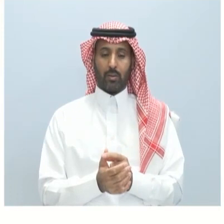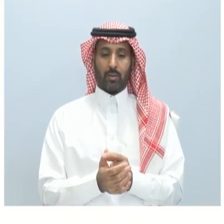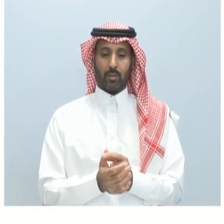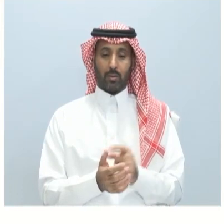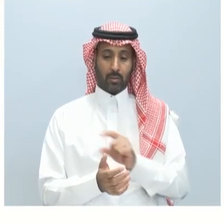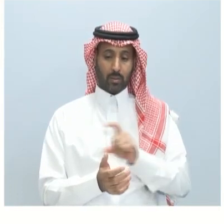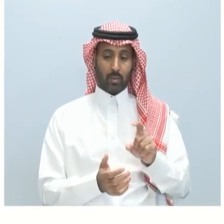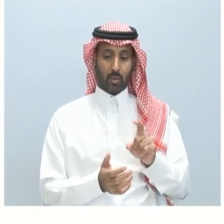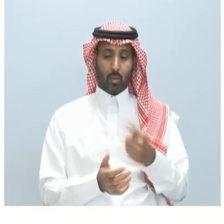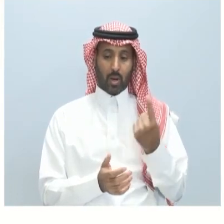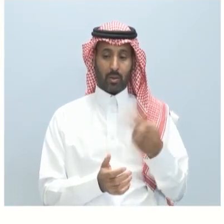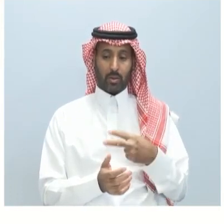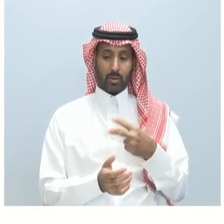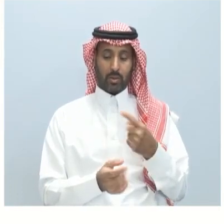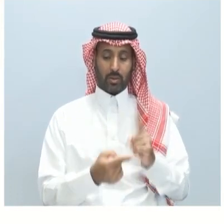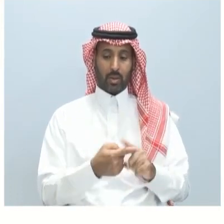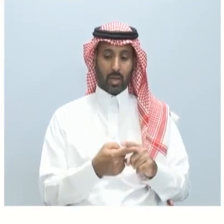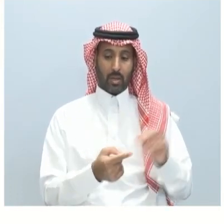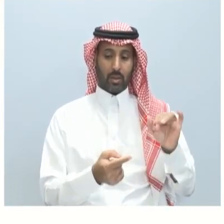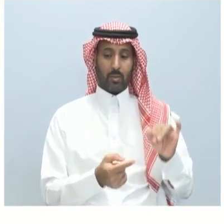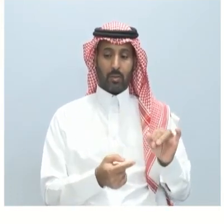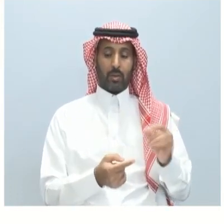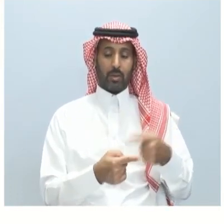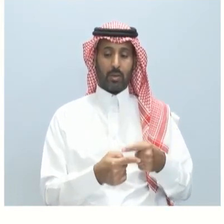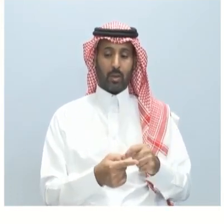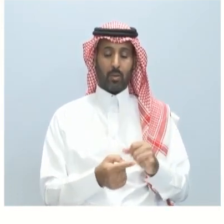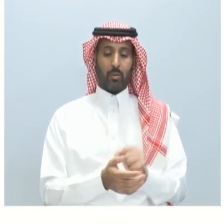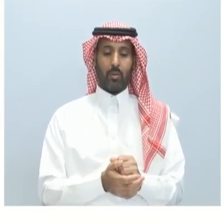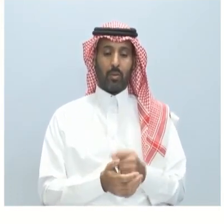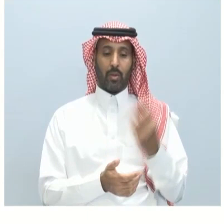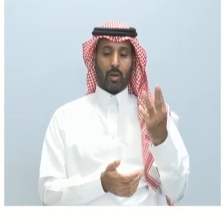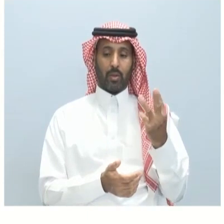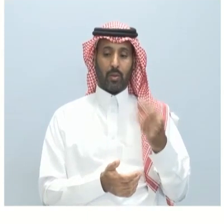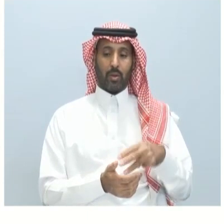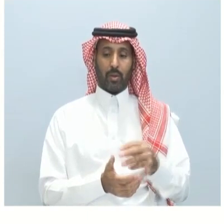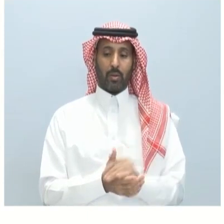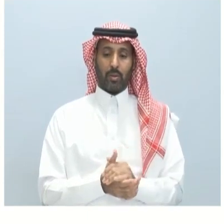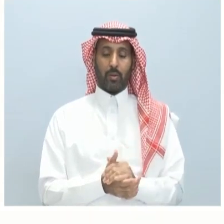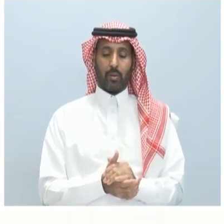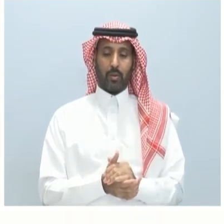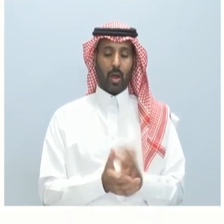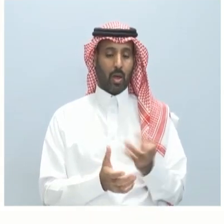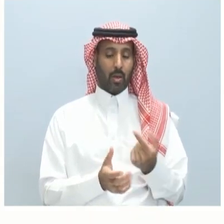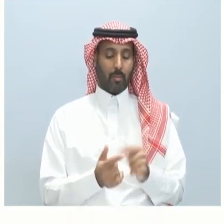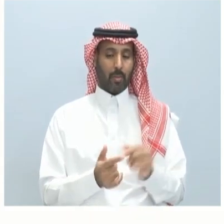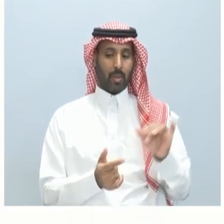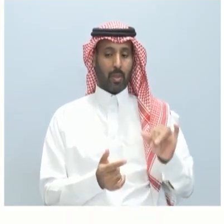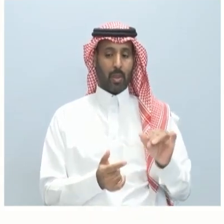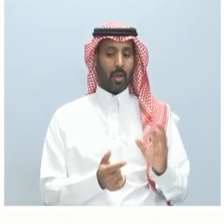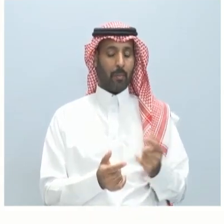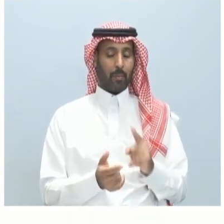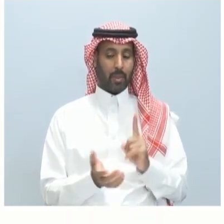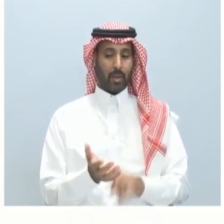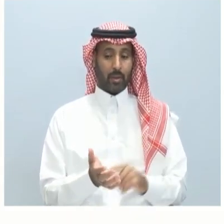هي المعادله 21 مضافا اليها م تساوي 33 نحن اوجدنا قيمه م ونريد ان